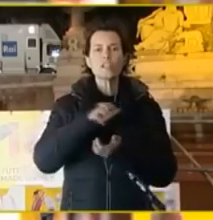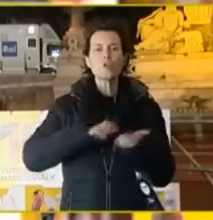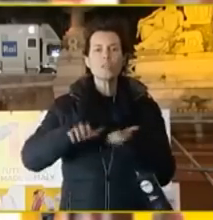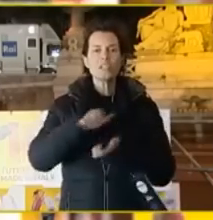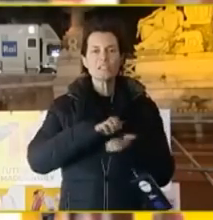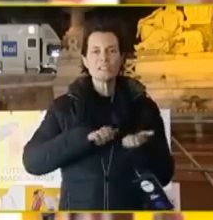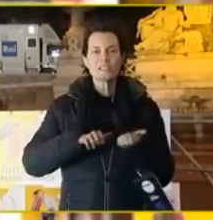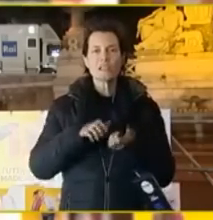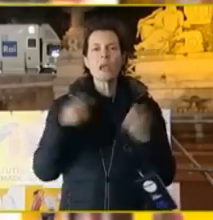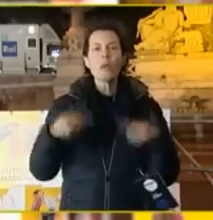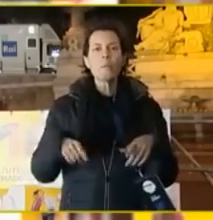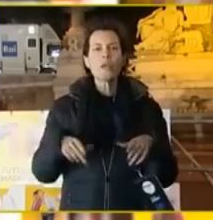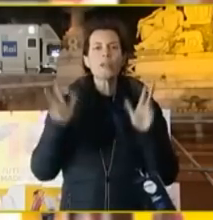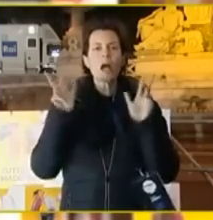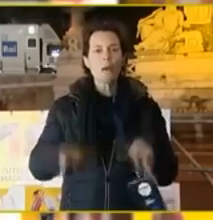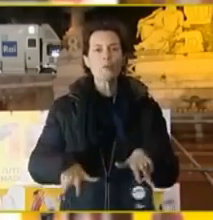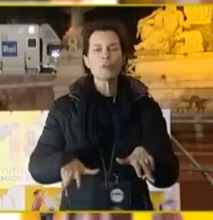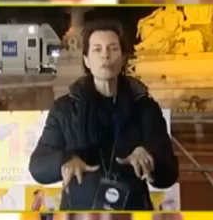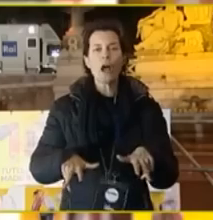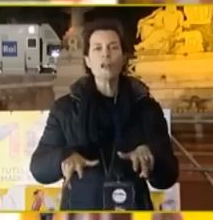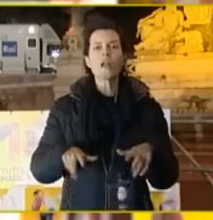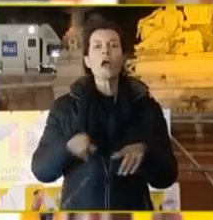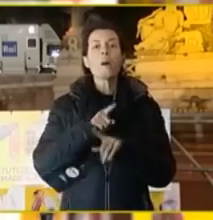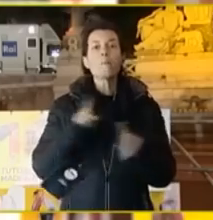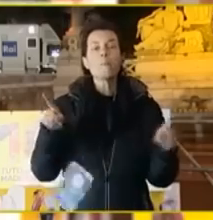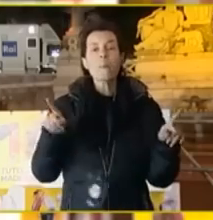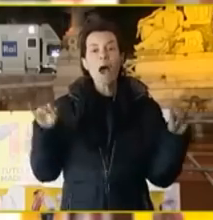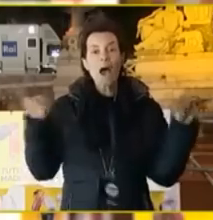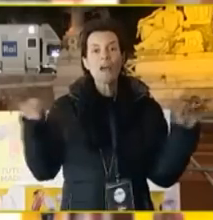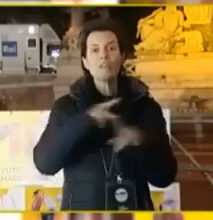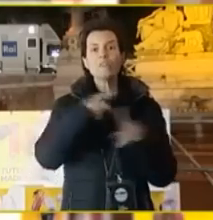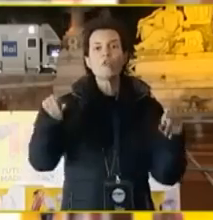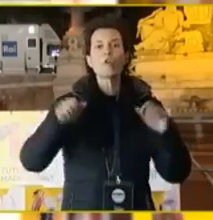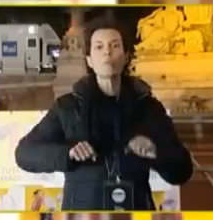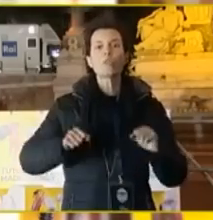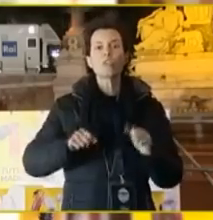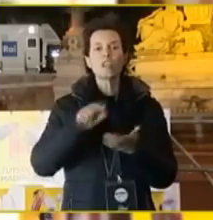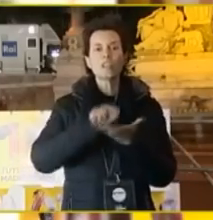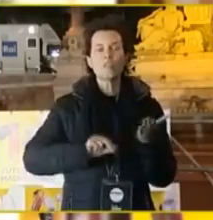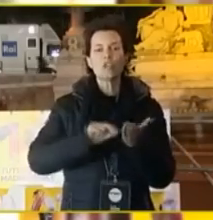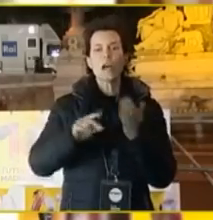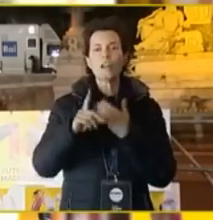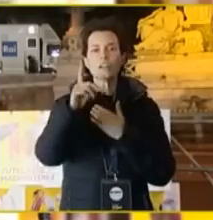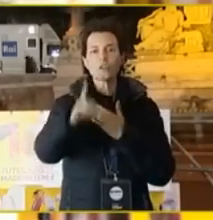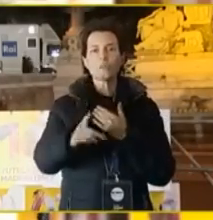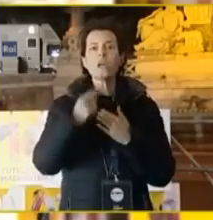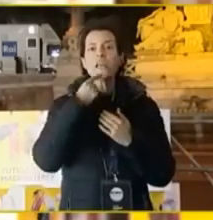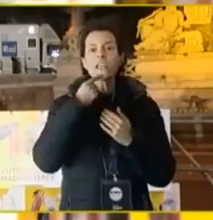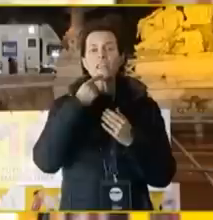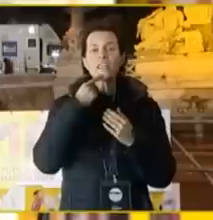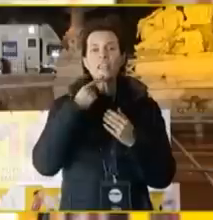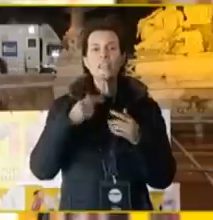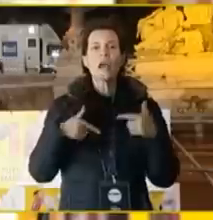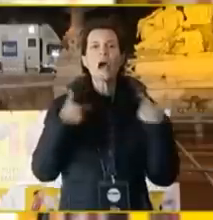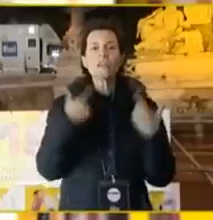mai, mai andare a votare domenica pensando che chi ha creato questi